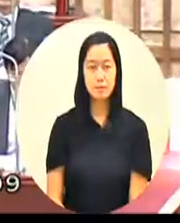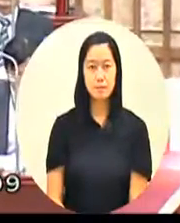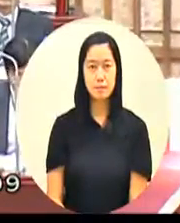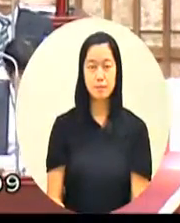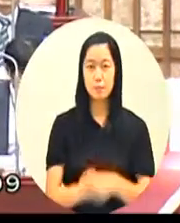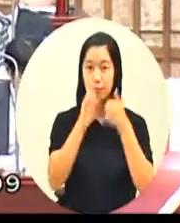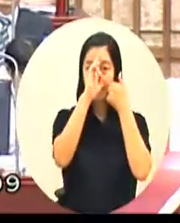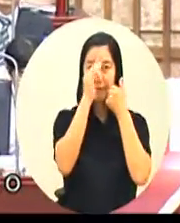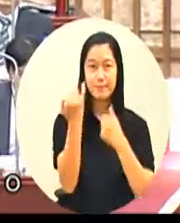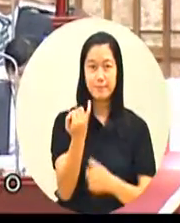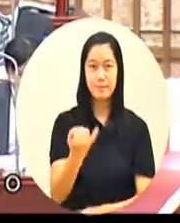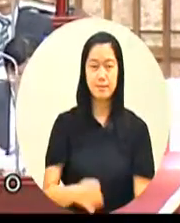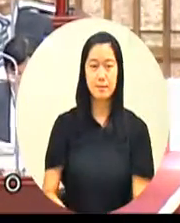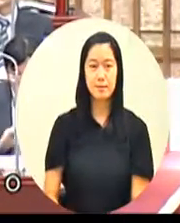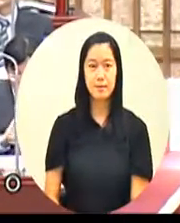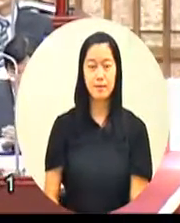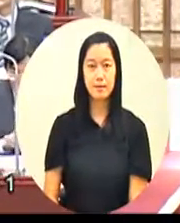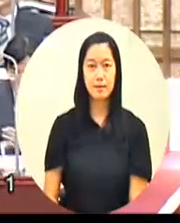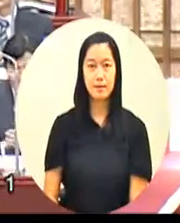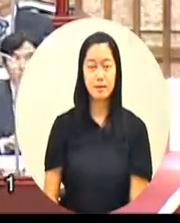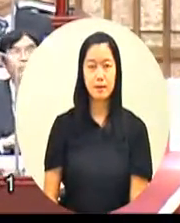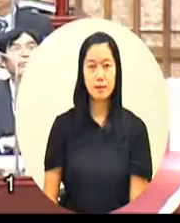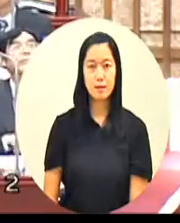徐翠美徐顾问。